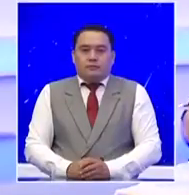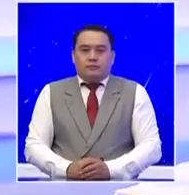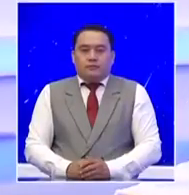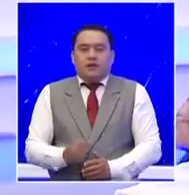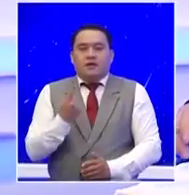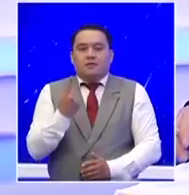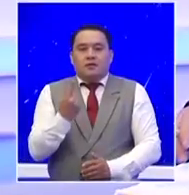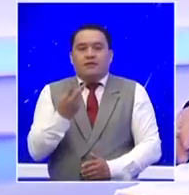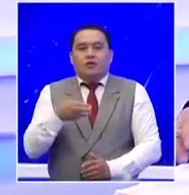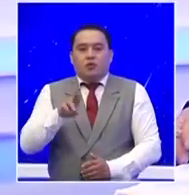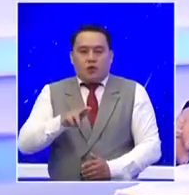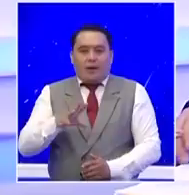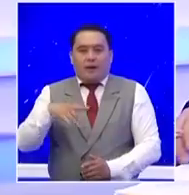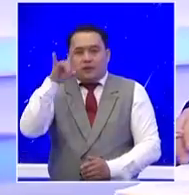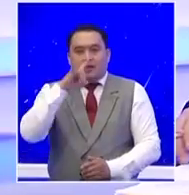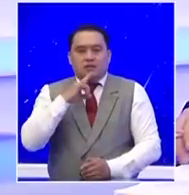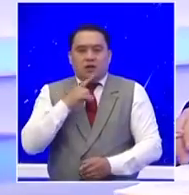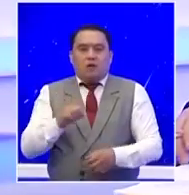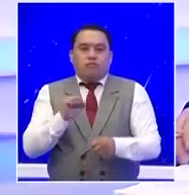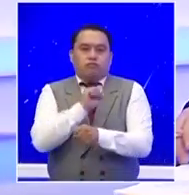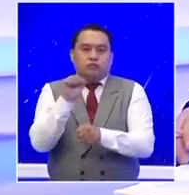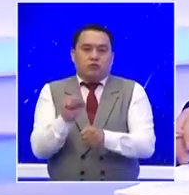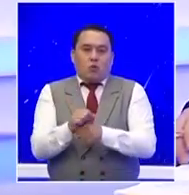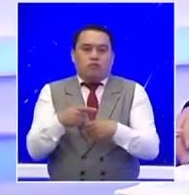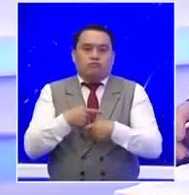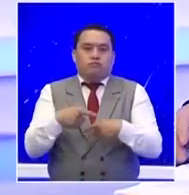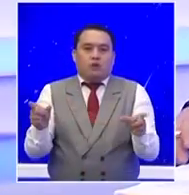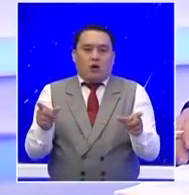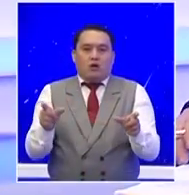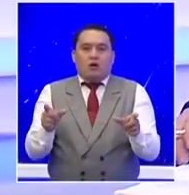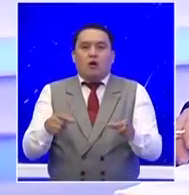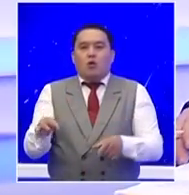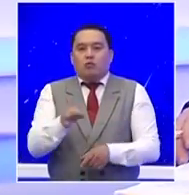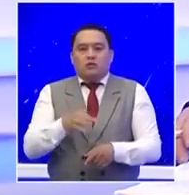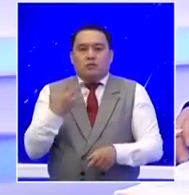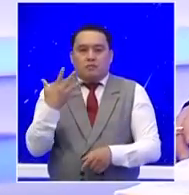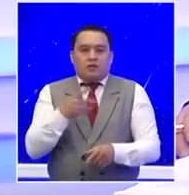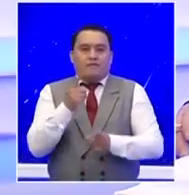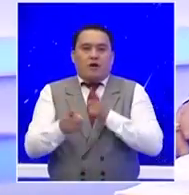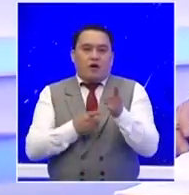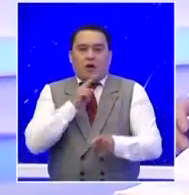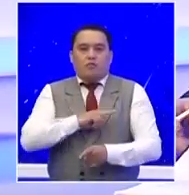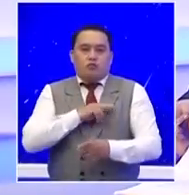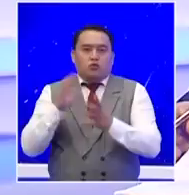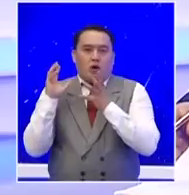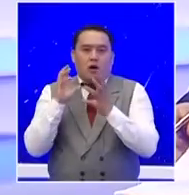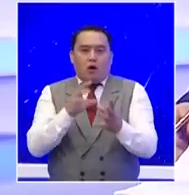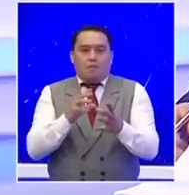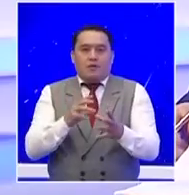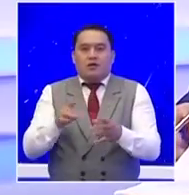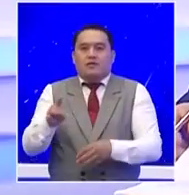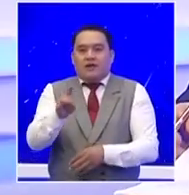С 1 июня в Казахстане снимут блокпосты на границах городов и областей, а с 5 июня возобновится автобусное сообщение